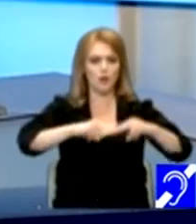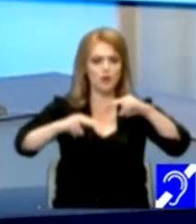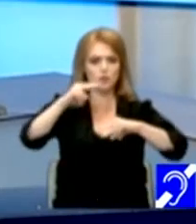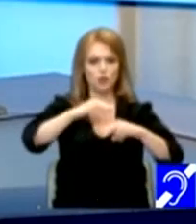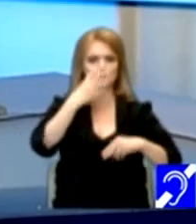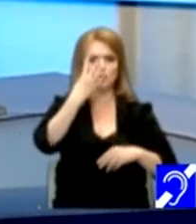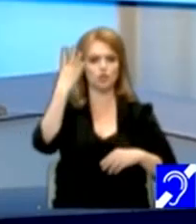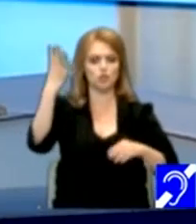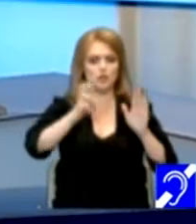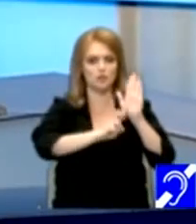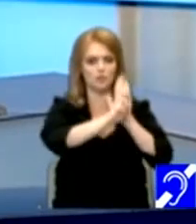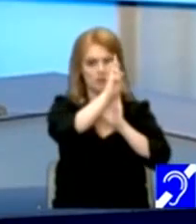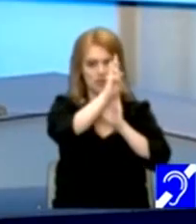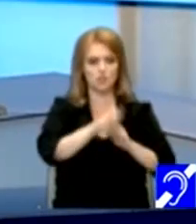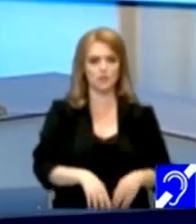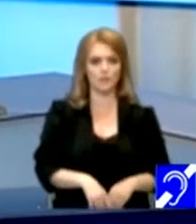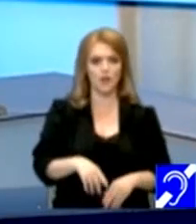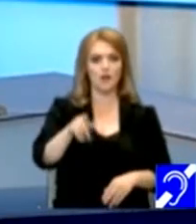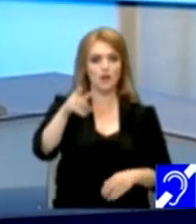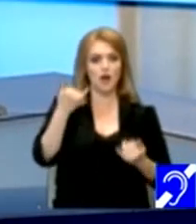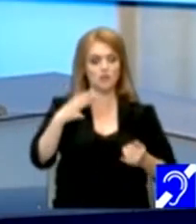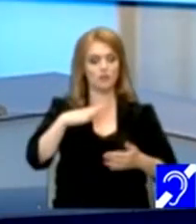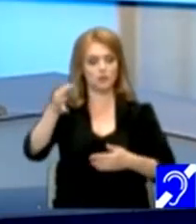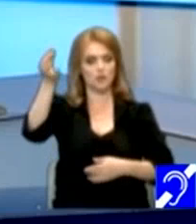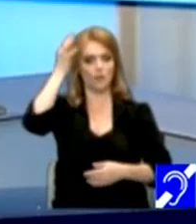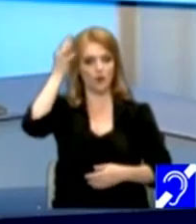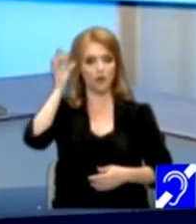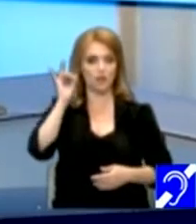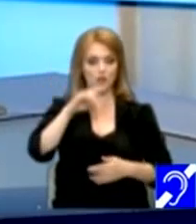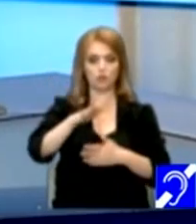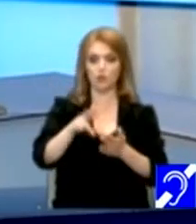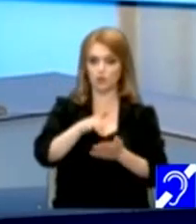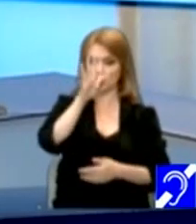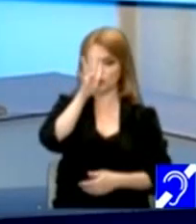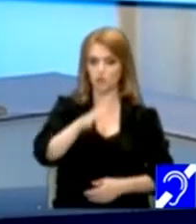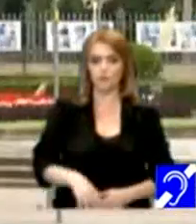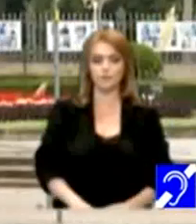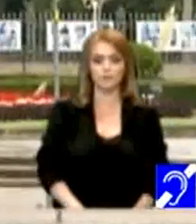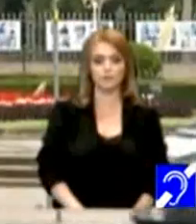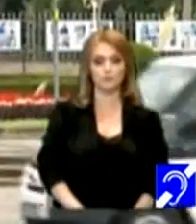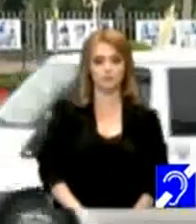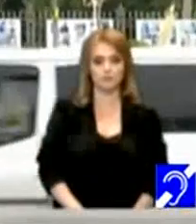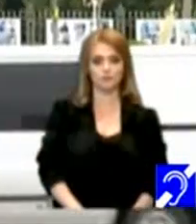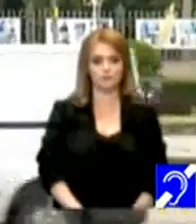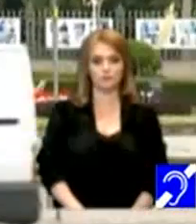44 de biserici. Ștefan cel Mare și Sfânt a fost comemorat astăzi și la Chișinău.